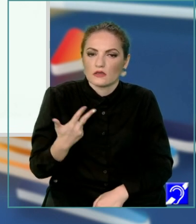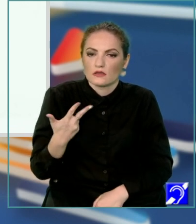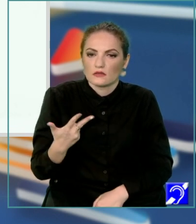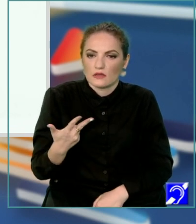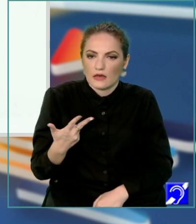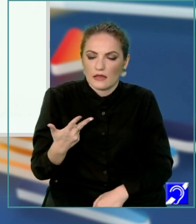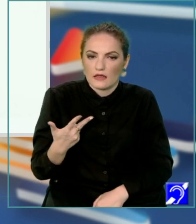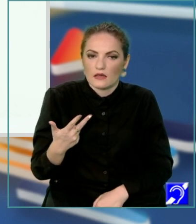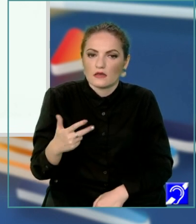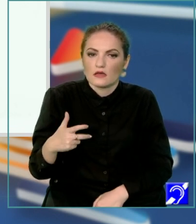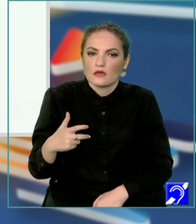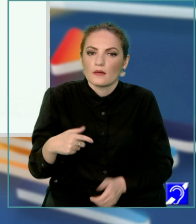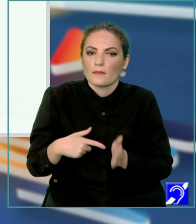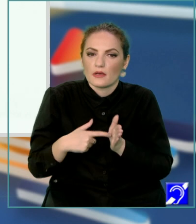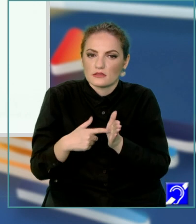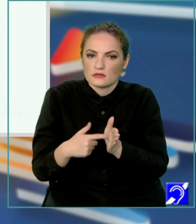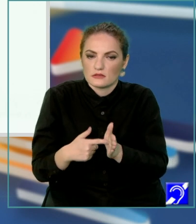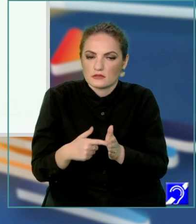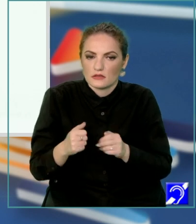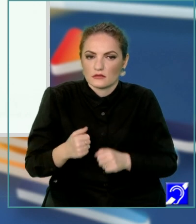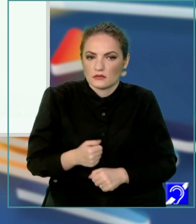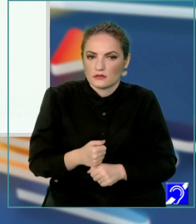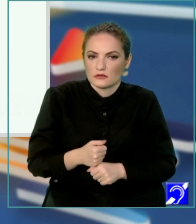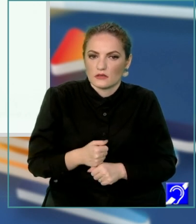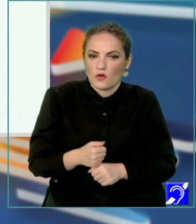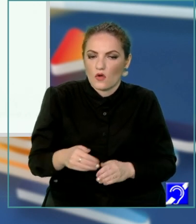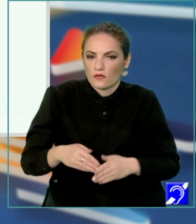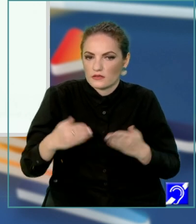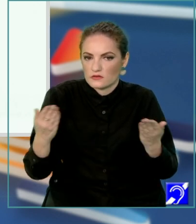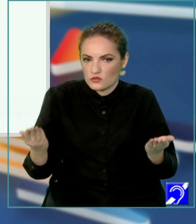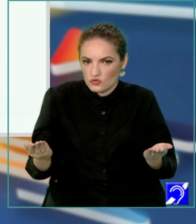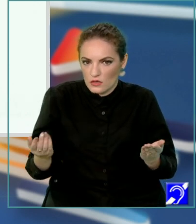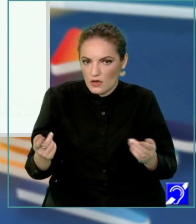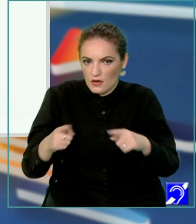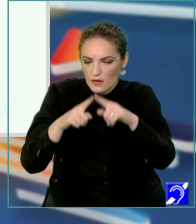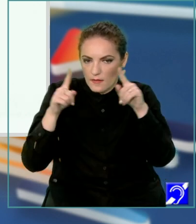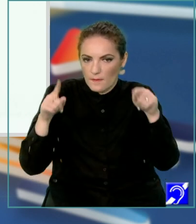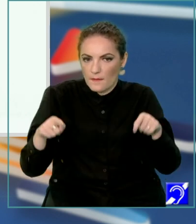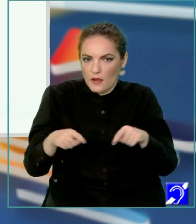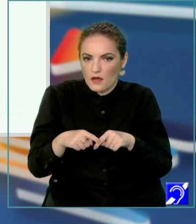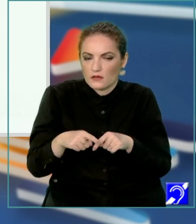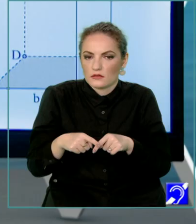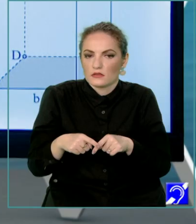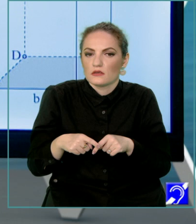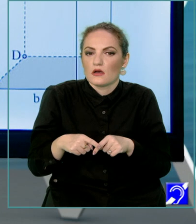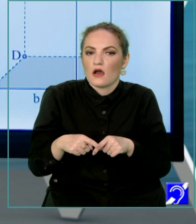reprezintă o posibilă desfășurare plană a unui paralelipiped dreptunghic